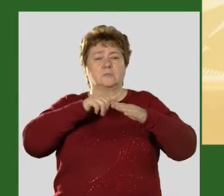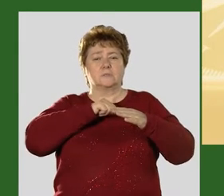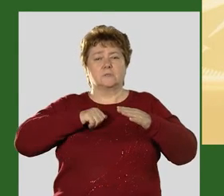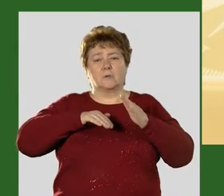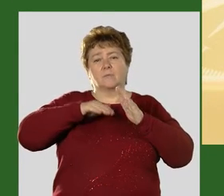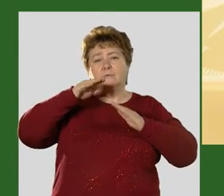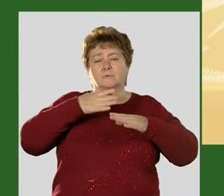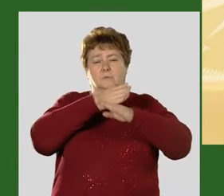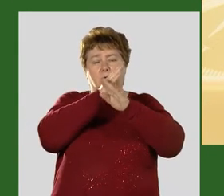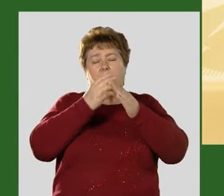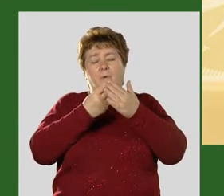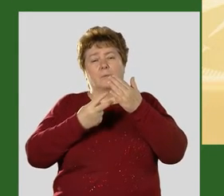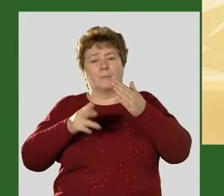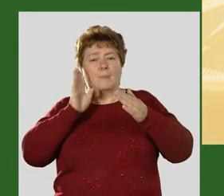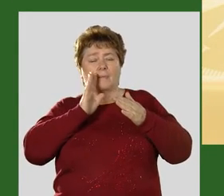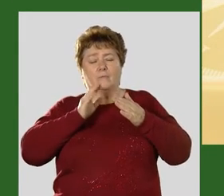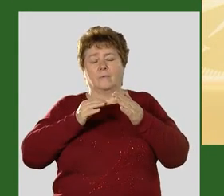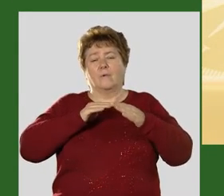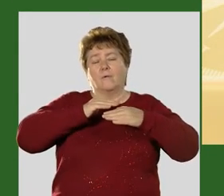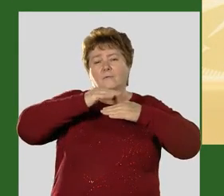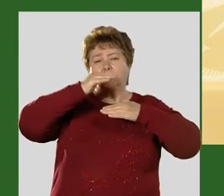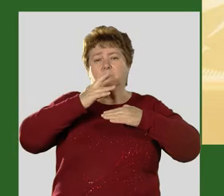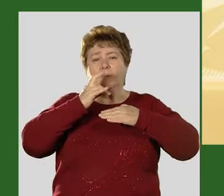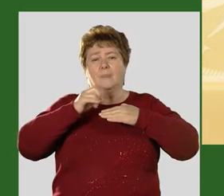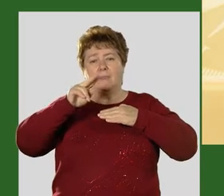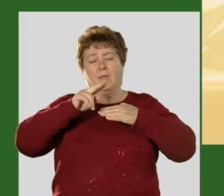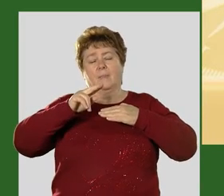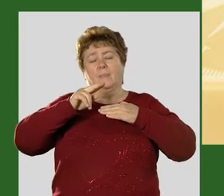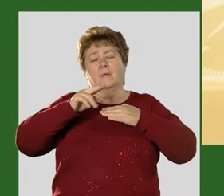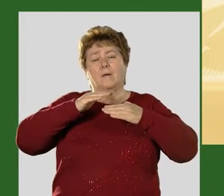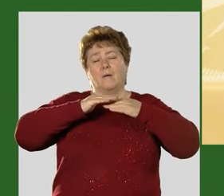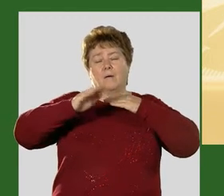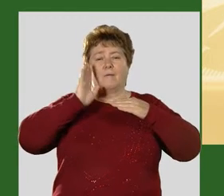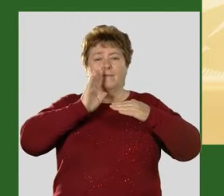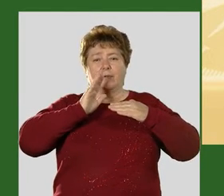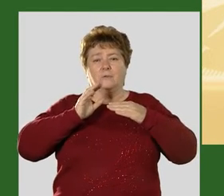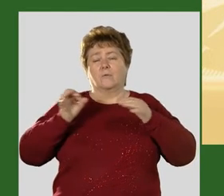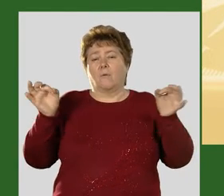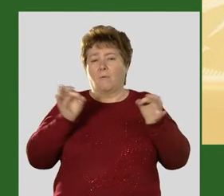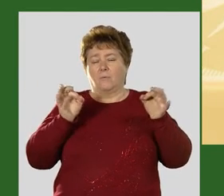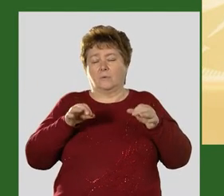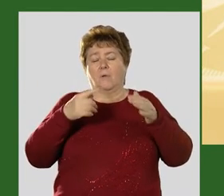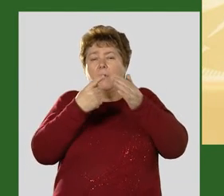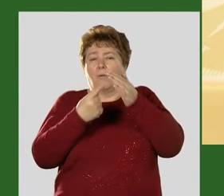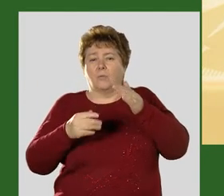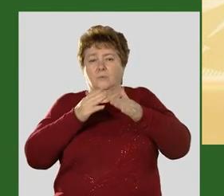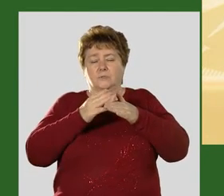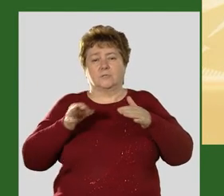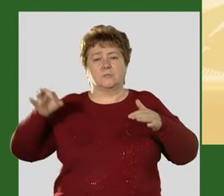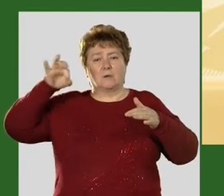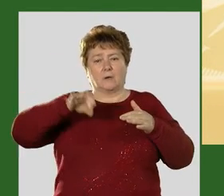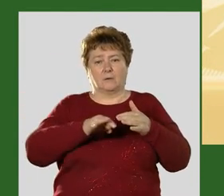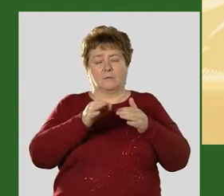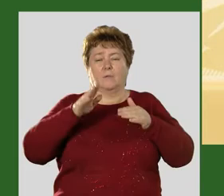высоких подводных гор выступают над поверхностью воды в виде островов. А вот самые глубокие части